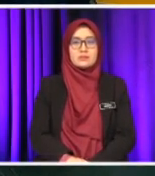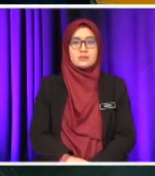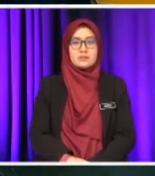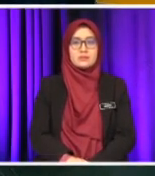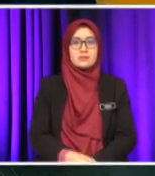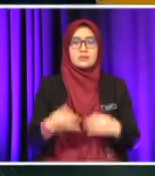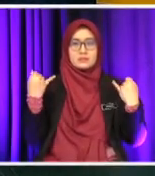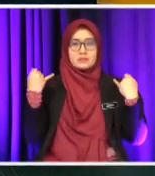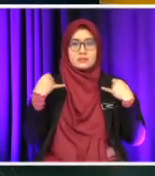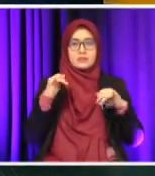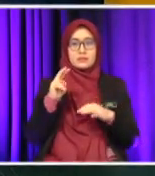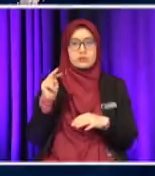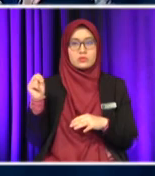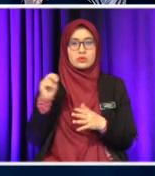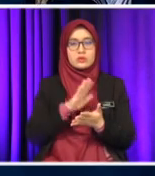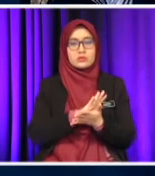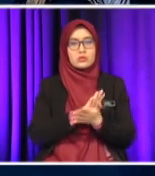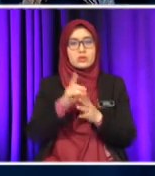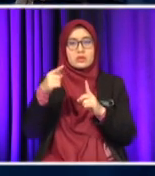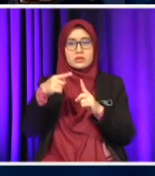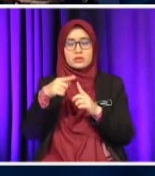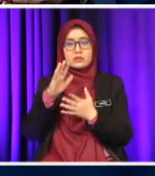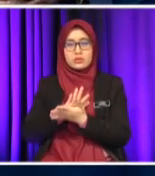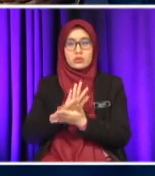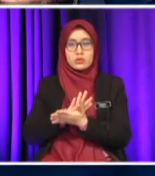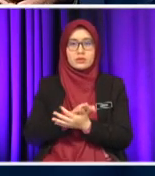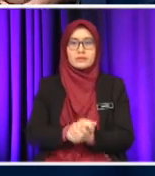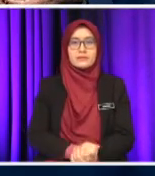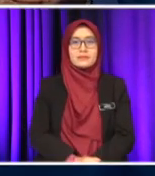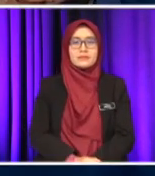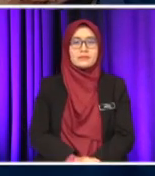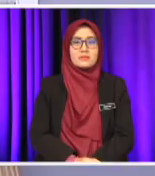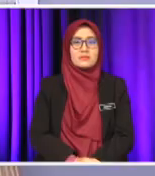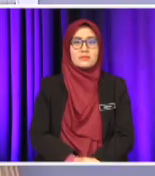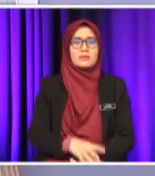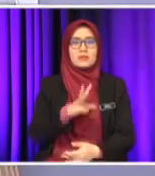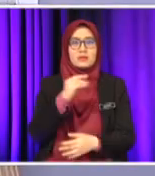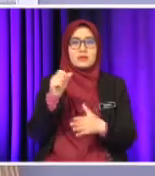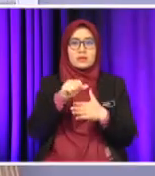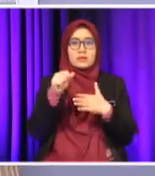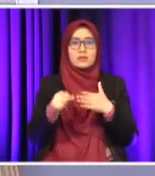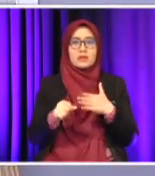ke sekolah melalui koperasi sekolah contohnya dan akhirnya